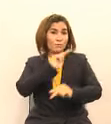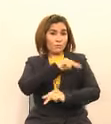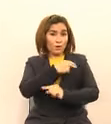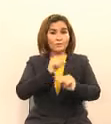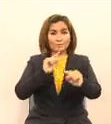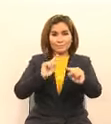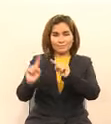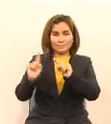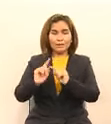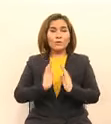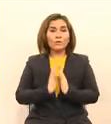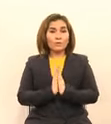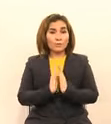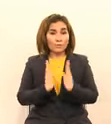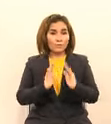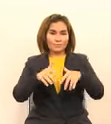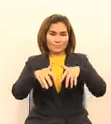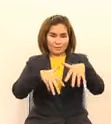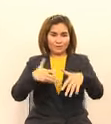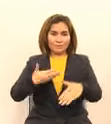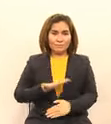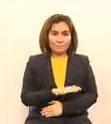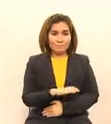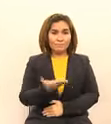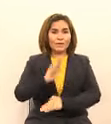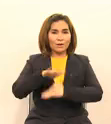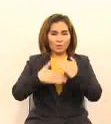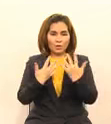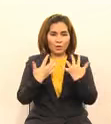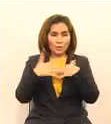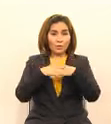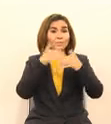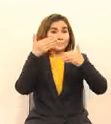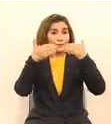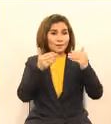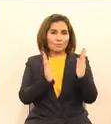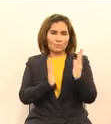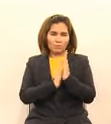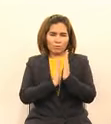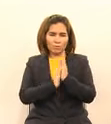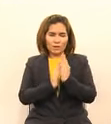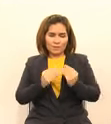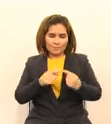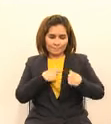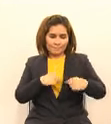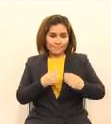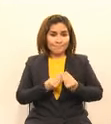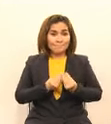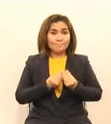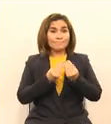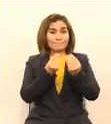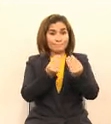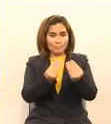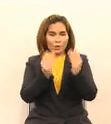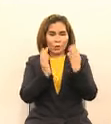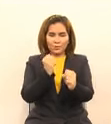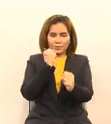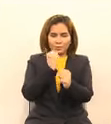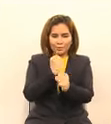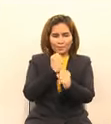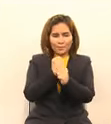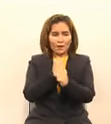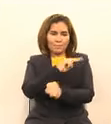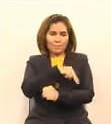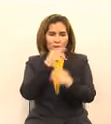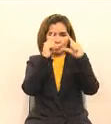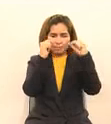ครับขอบคุณประชาชนทุกท่านที่ปรบมือให้กำลังใจบุคลากรต่างๆที่กำลังเหน็ดเหนื่อย